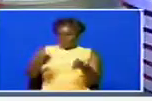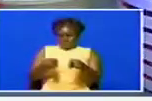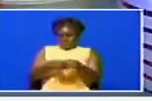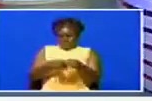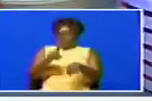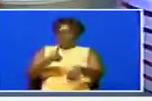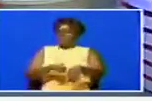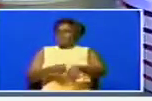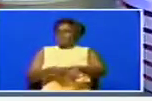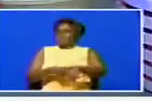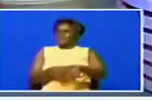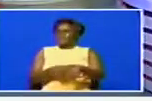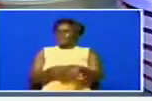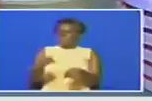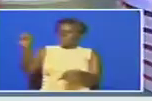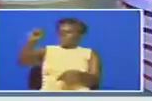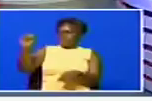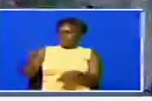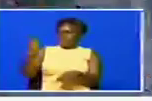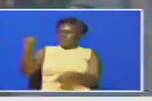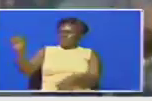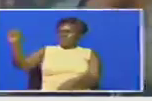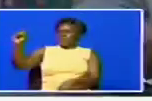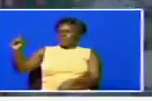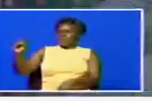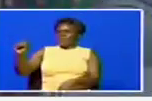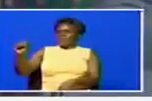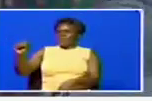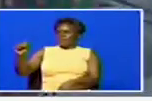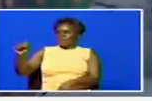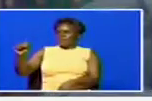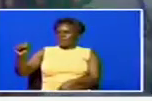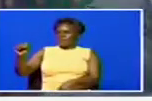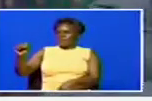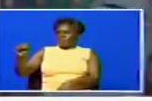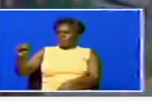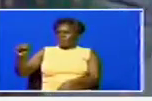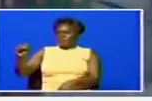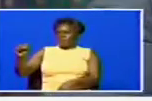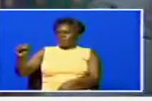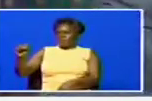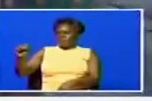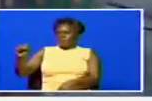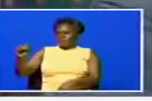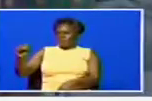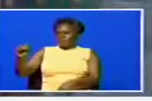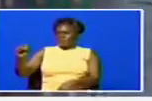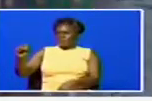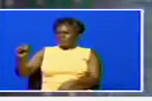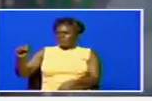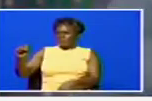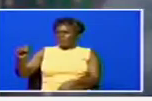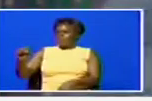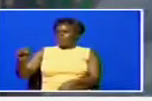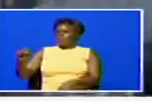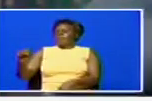Ndio. Na hiyo SMS ambapo ilikuwa USSD lakini ni sawa na SMS kwa kurahisisha mambo. Mm-hmm. Ni kwamba